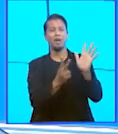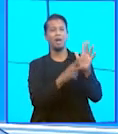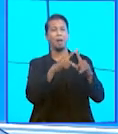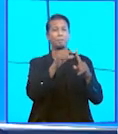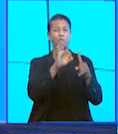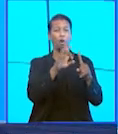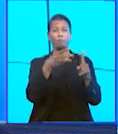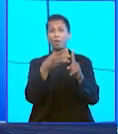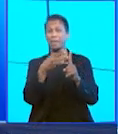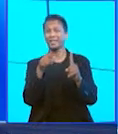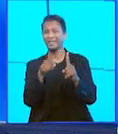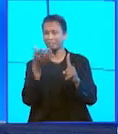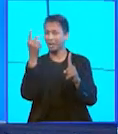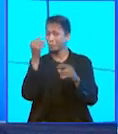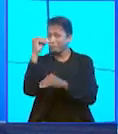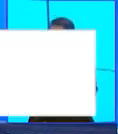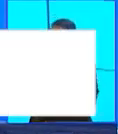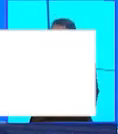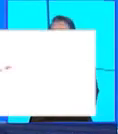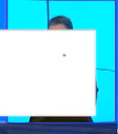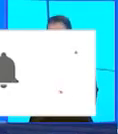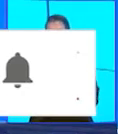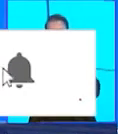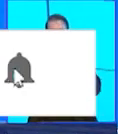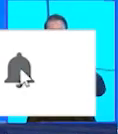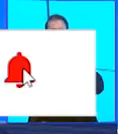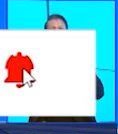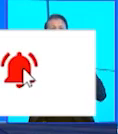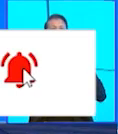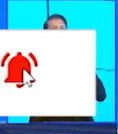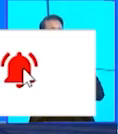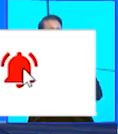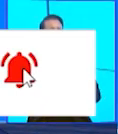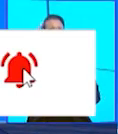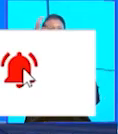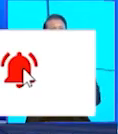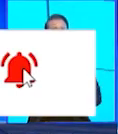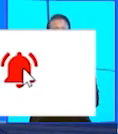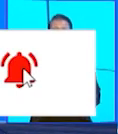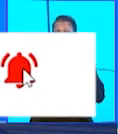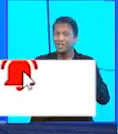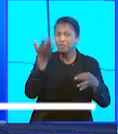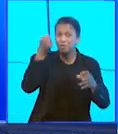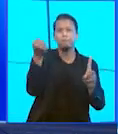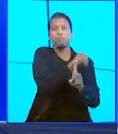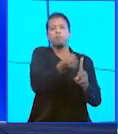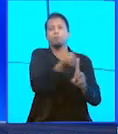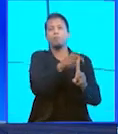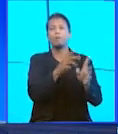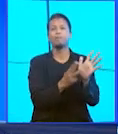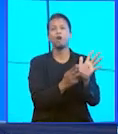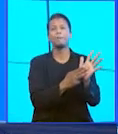Napoleon Bonaparte Rabu pagi diperiksa Divisi Profesi dan Pengamanan Mabes Polri terkait dugaan penganiayaan terhadap